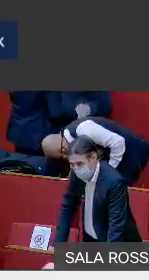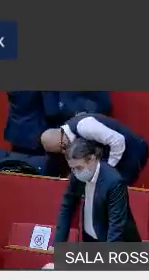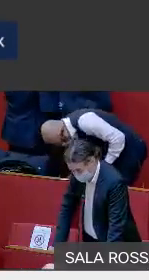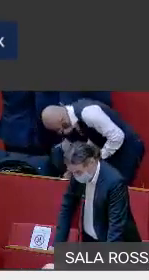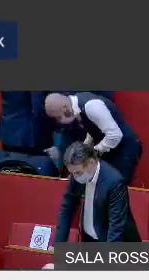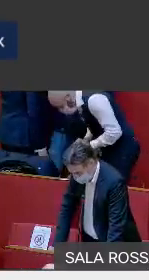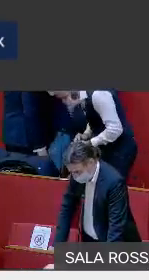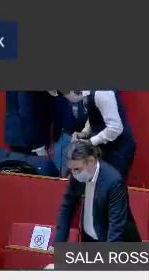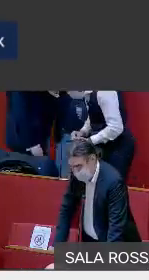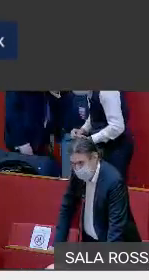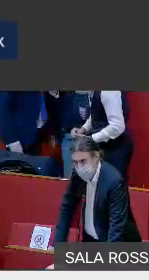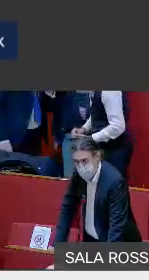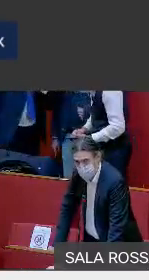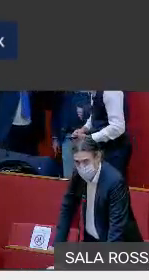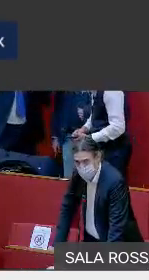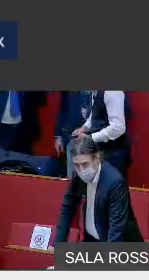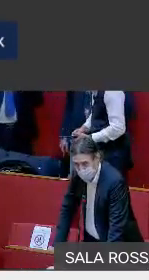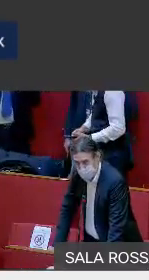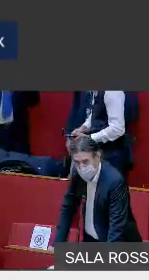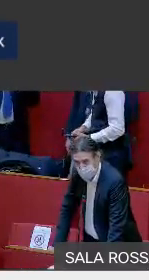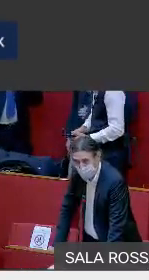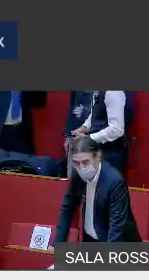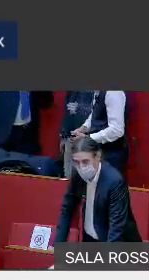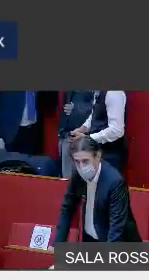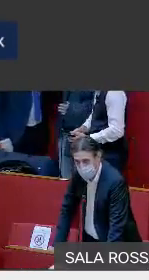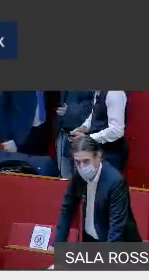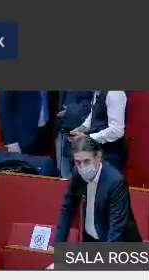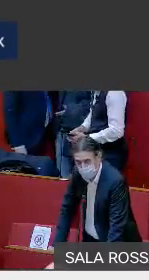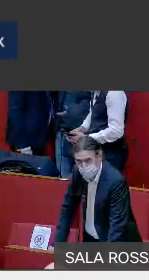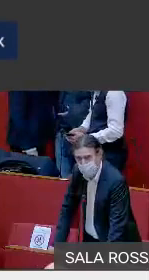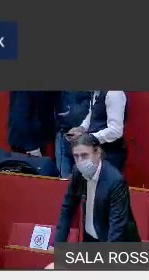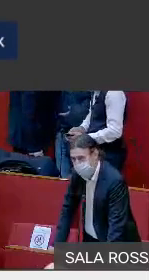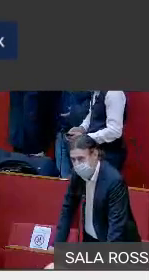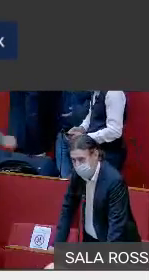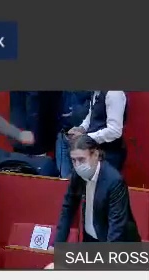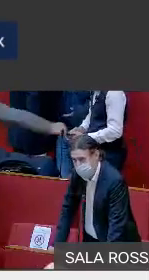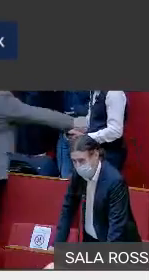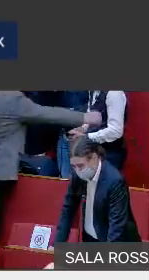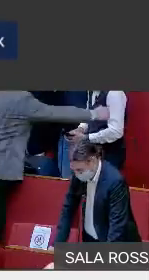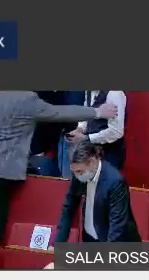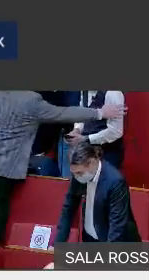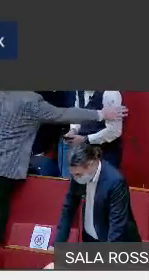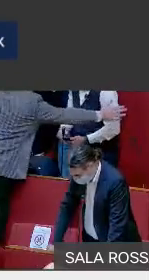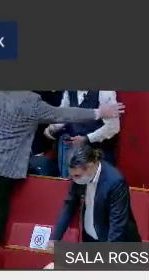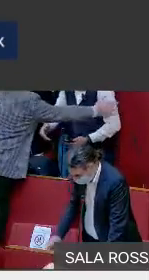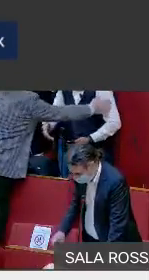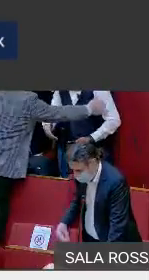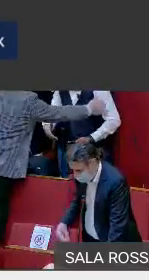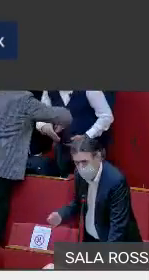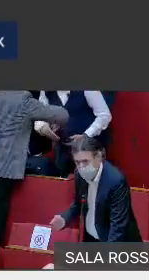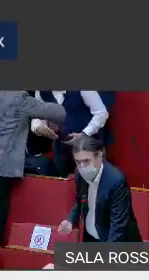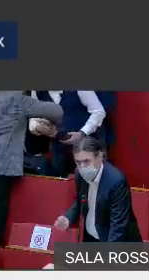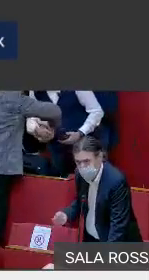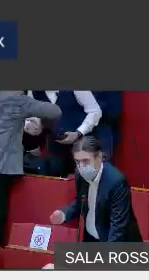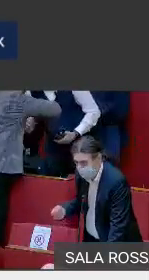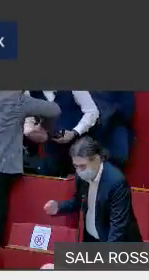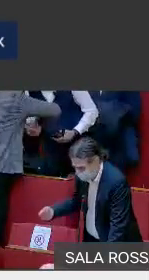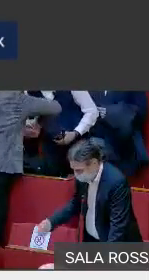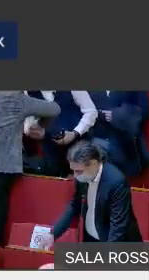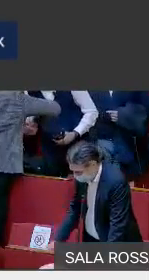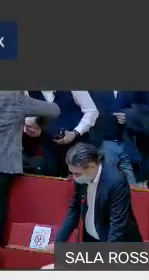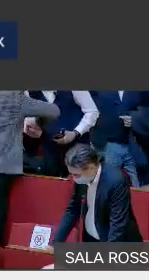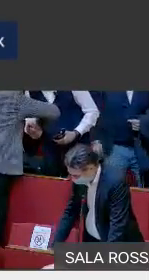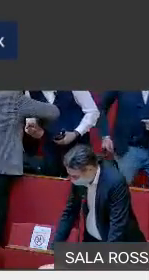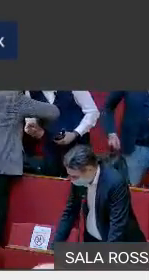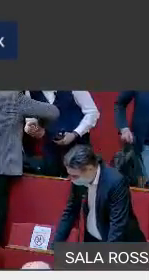al alla città stessa ma non necessariamente dell'areoporto ma del contesto logistico e per cui quello che era legato